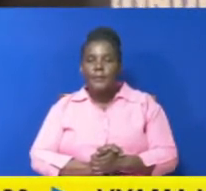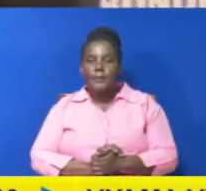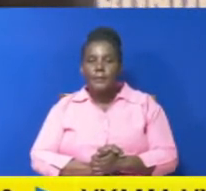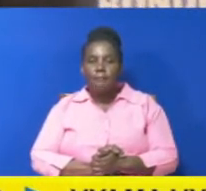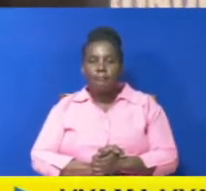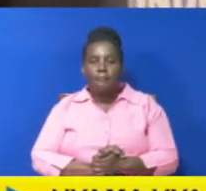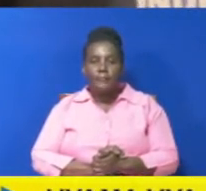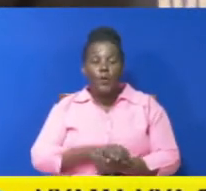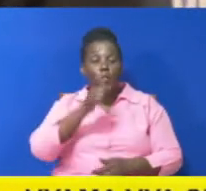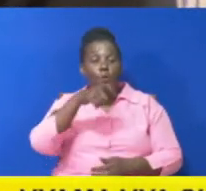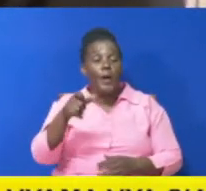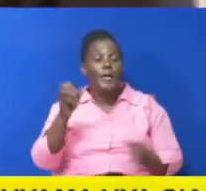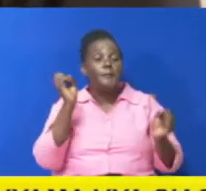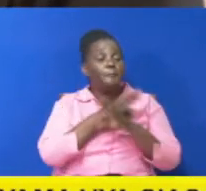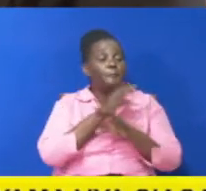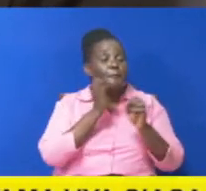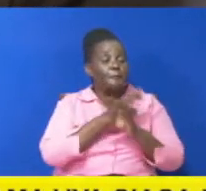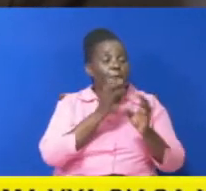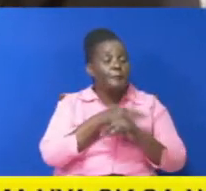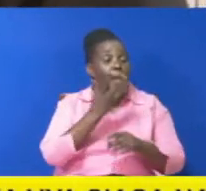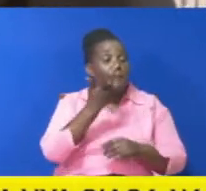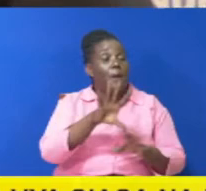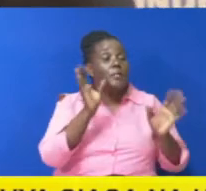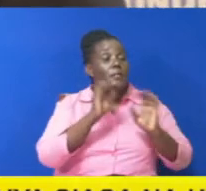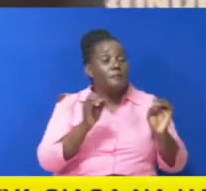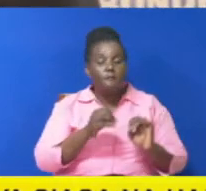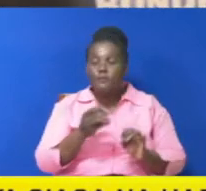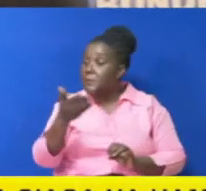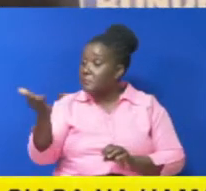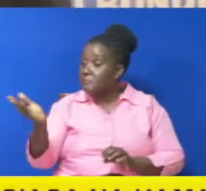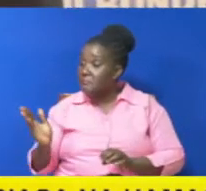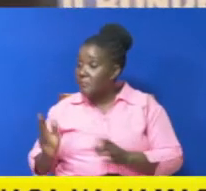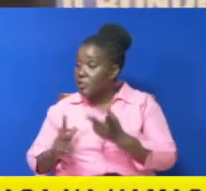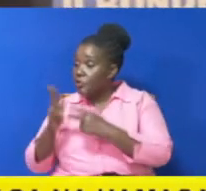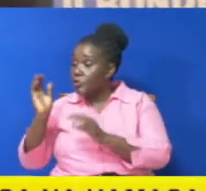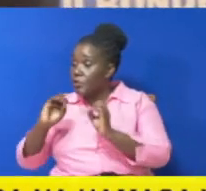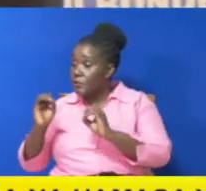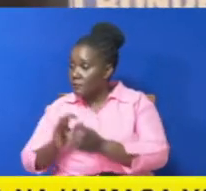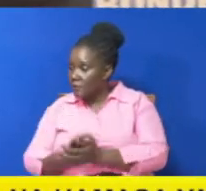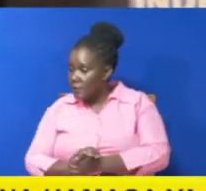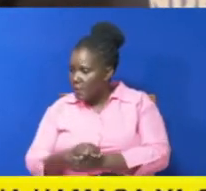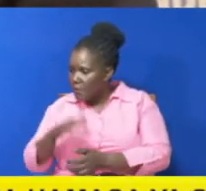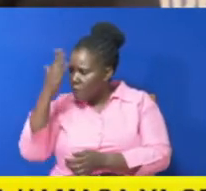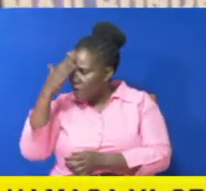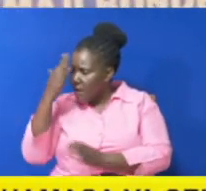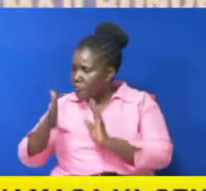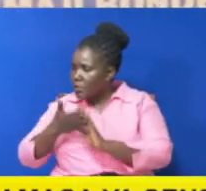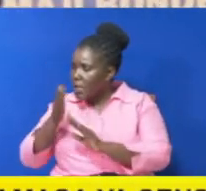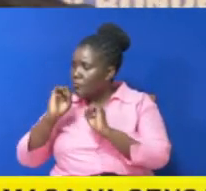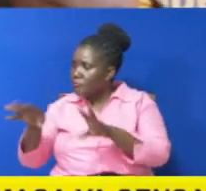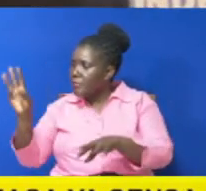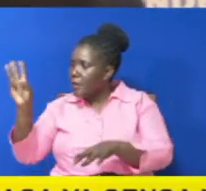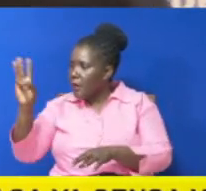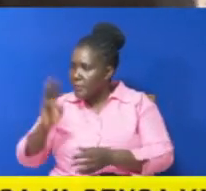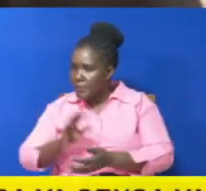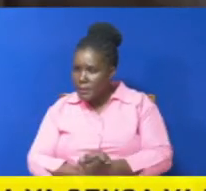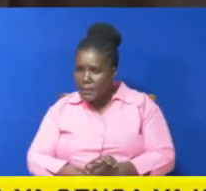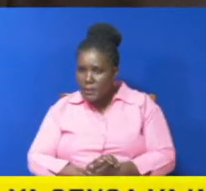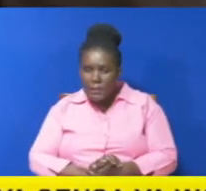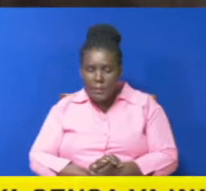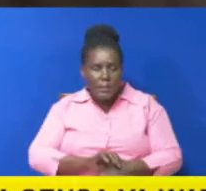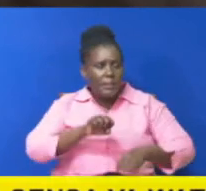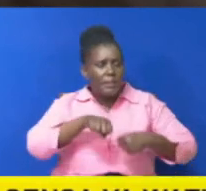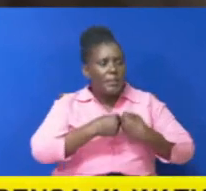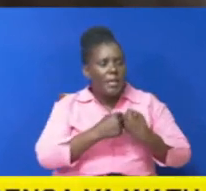Kalamika hawana maji, wewe una suluhu ya watu wapi watapata chanzo cha maji? Changamoto